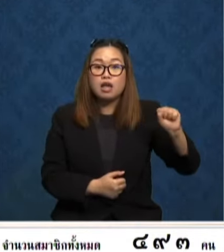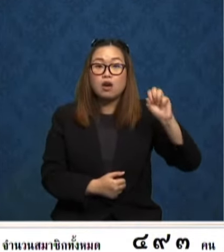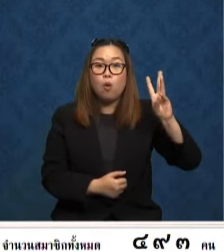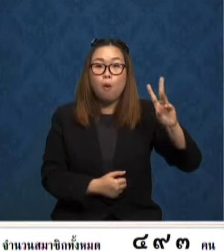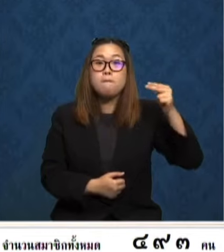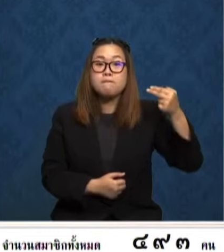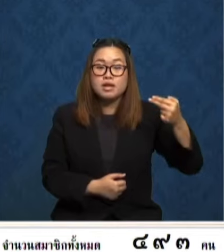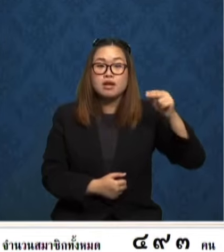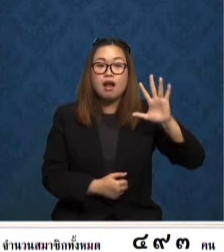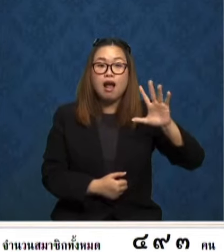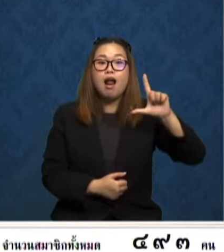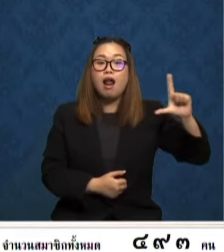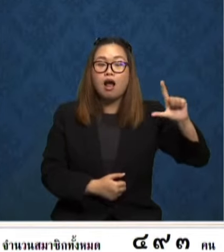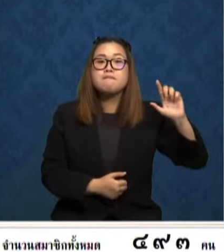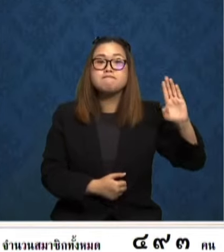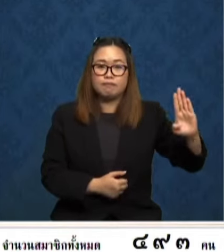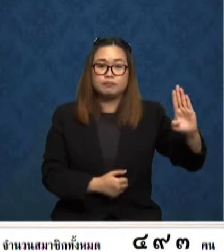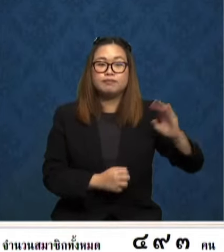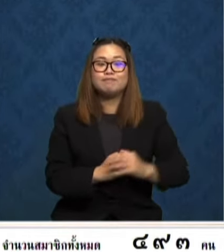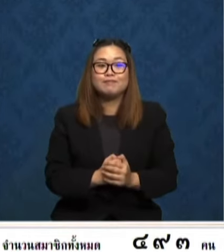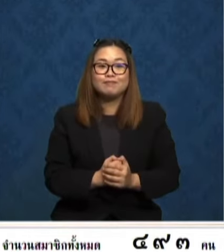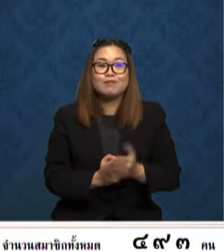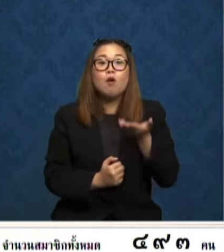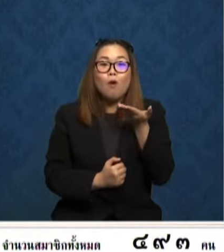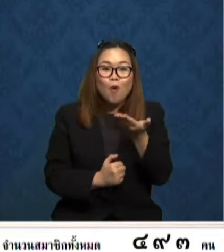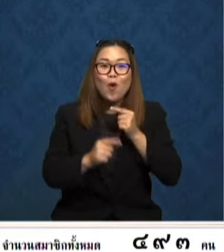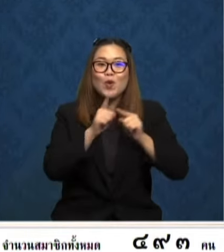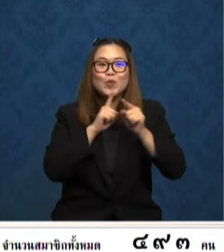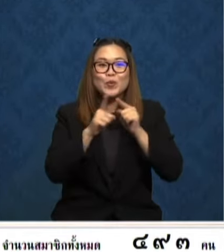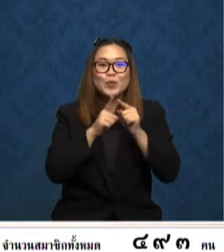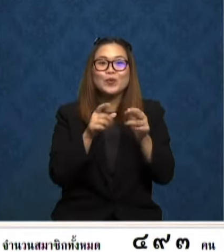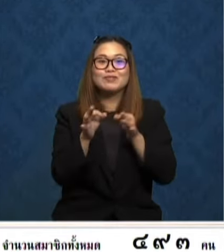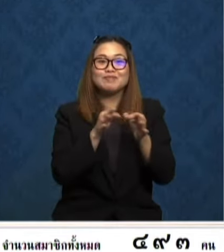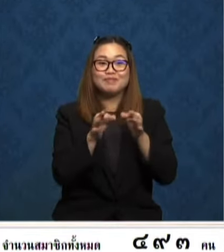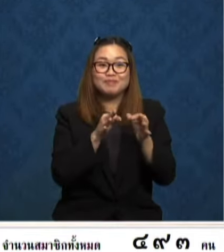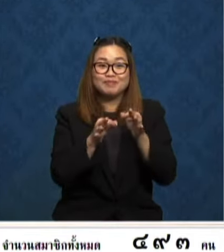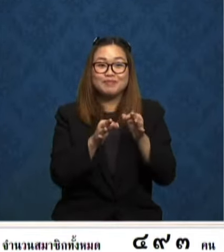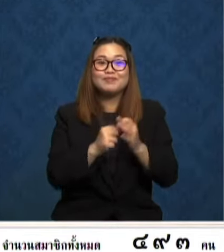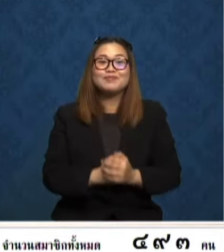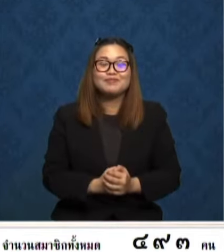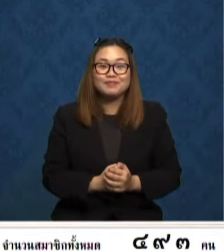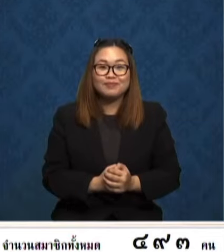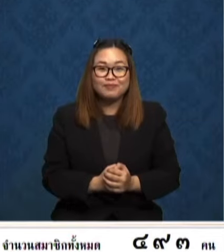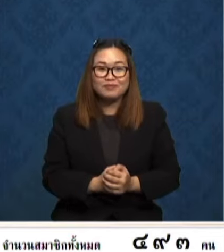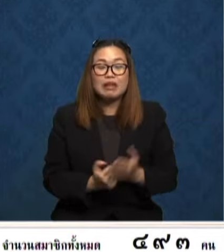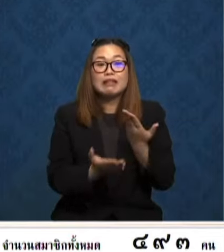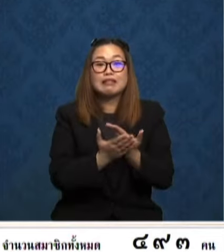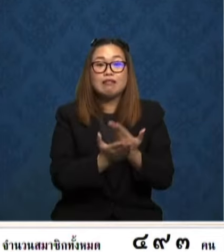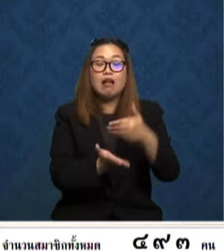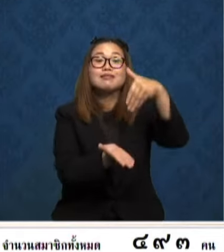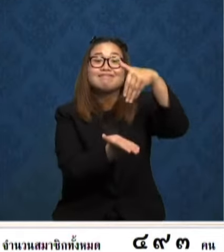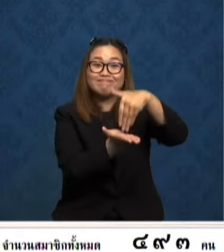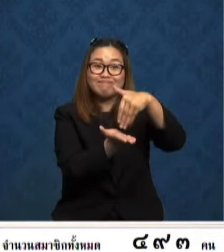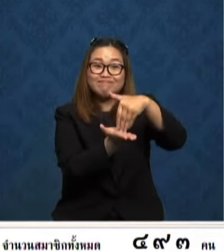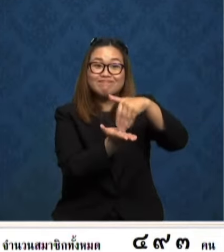3,565,000 ล้านบาทนั้นผมจะขออภิปรายในรายละเอียดเมื่อถึงเวลาพิจารณางบกลางในม